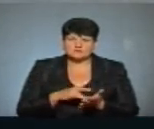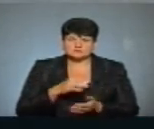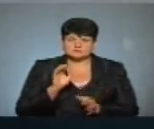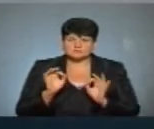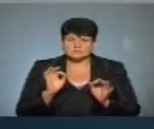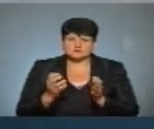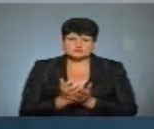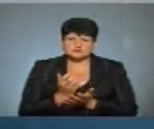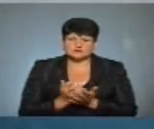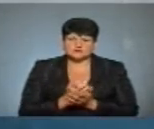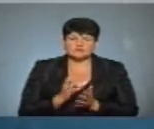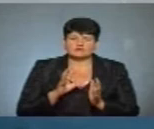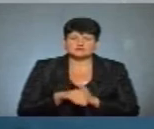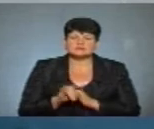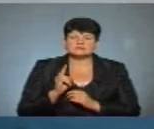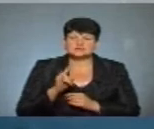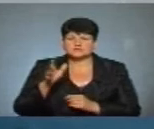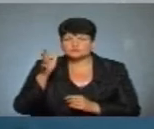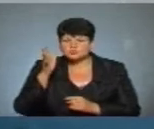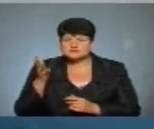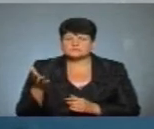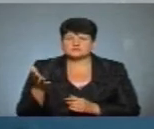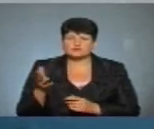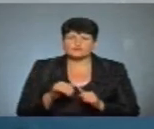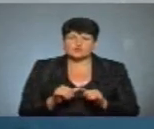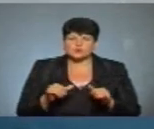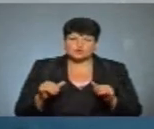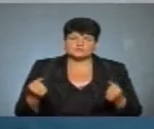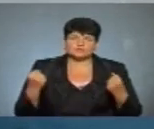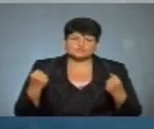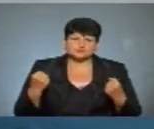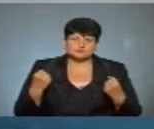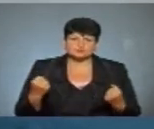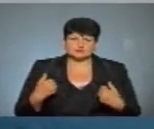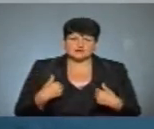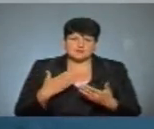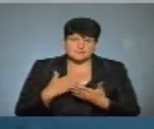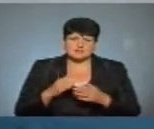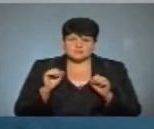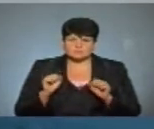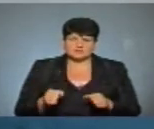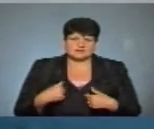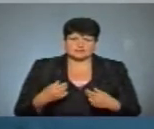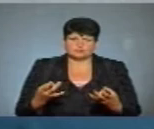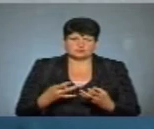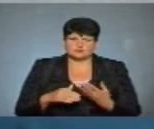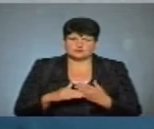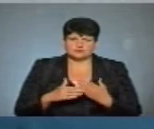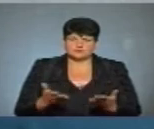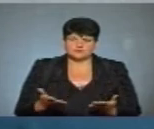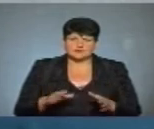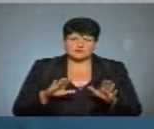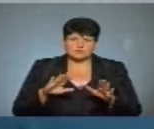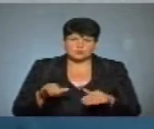заробляла, вкладала в дитину, в освіту, в розвиток, в спорт. Ну, я мала можливість, я не потребувала допомоги. А